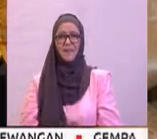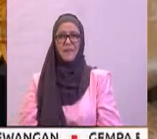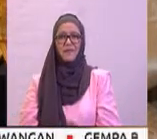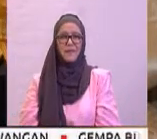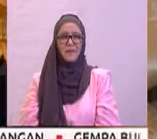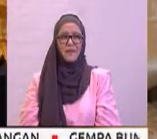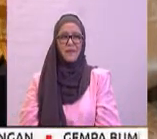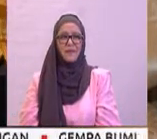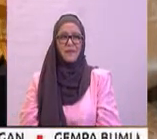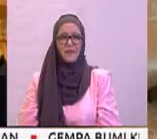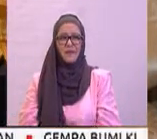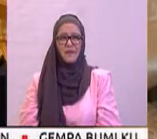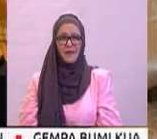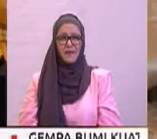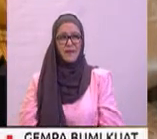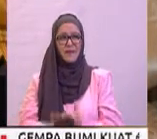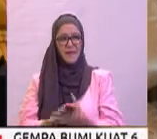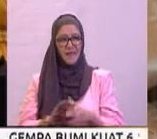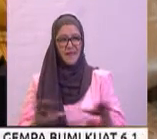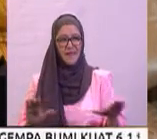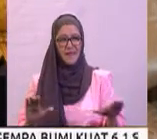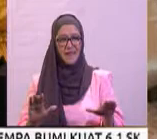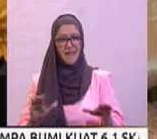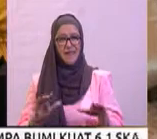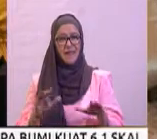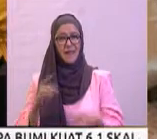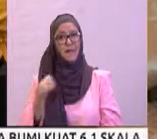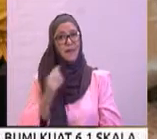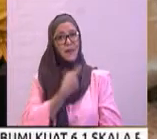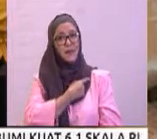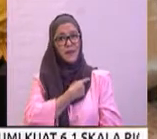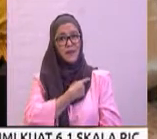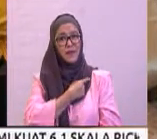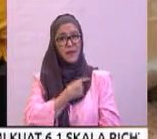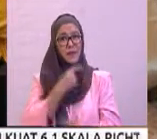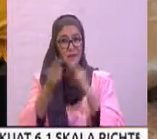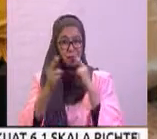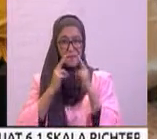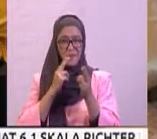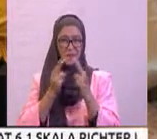bersukaria. Selamat kami